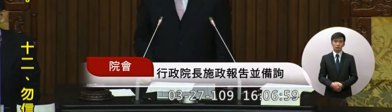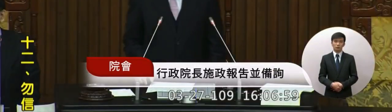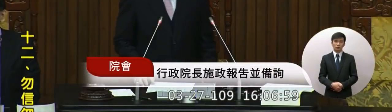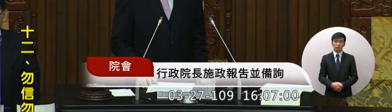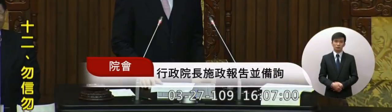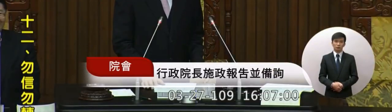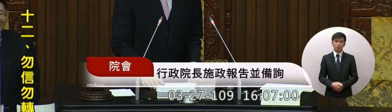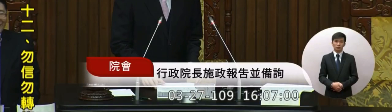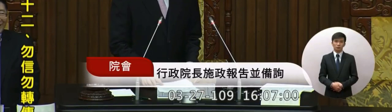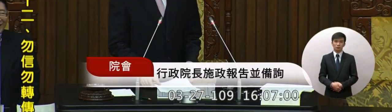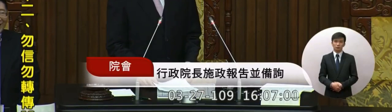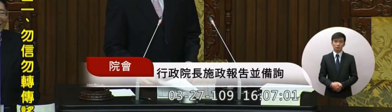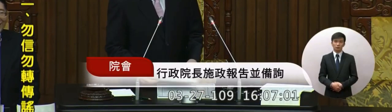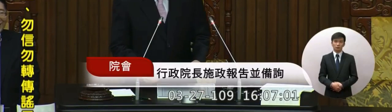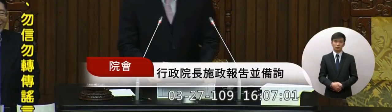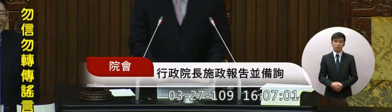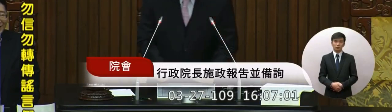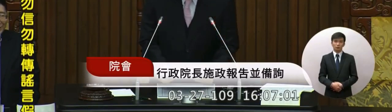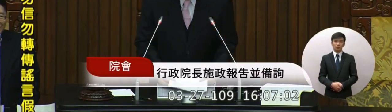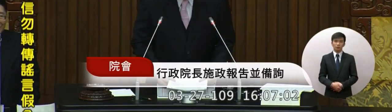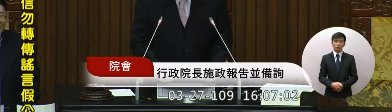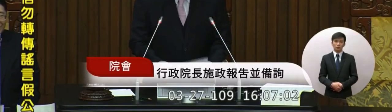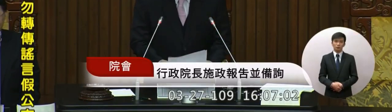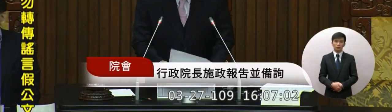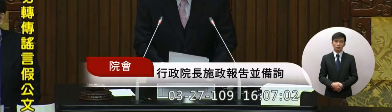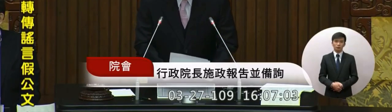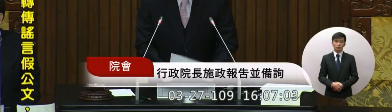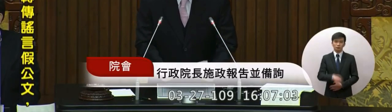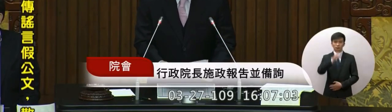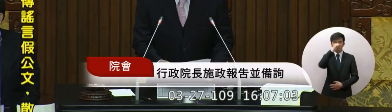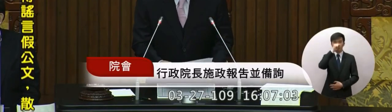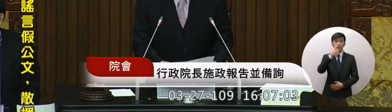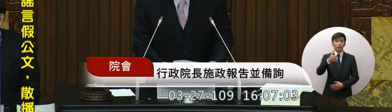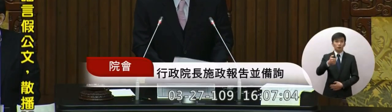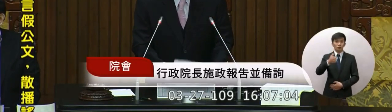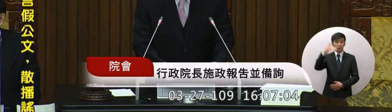好，谢谢郑委员。